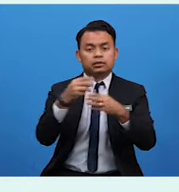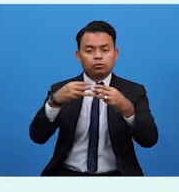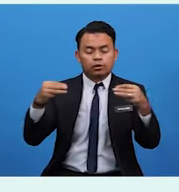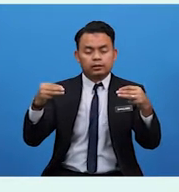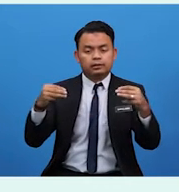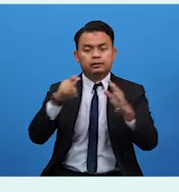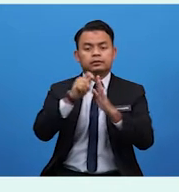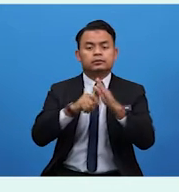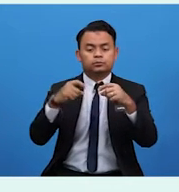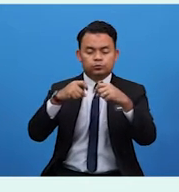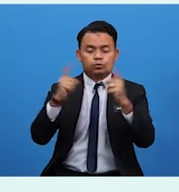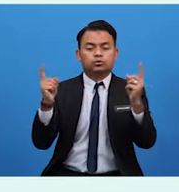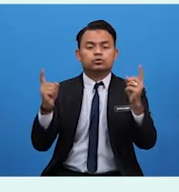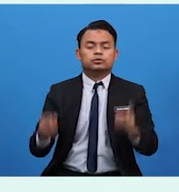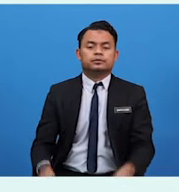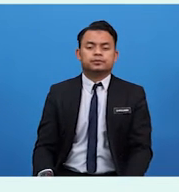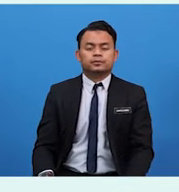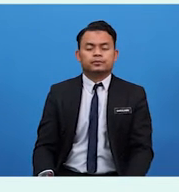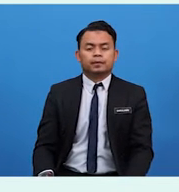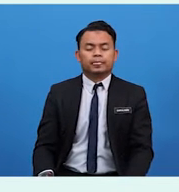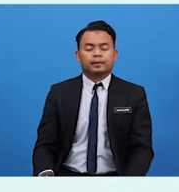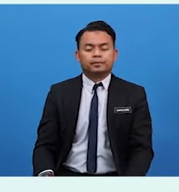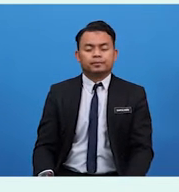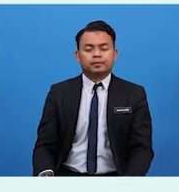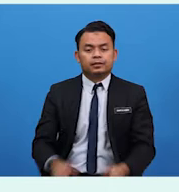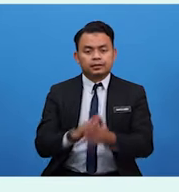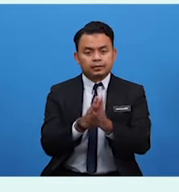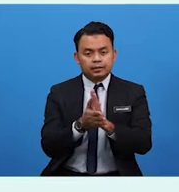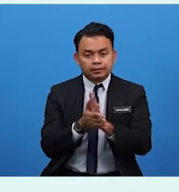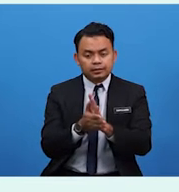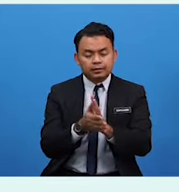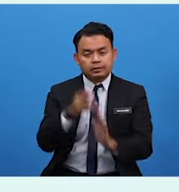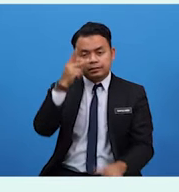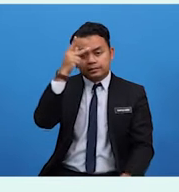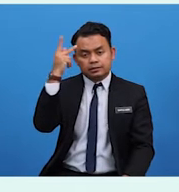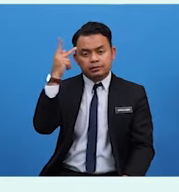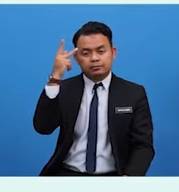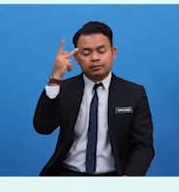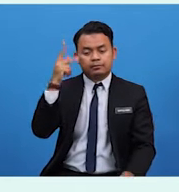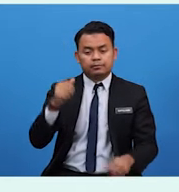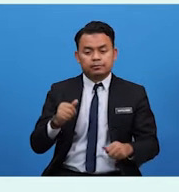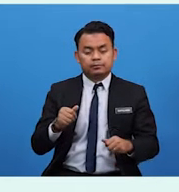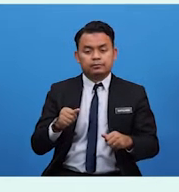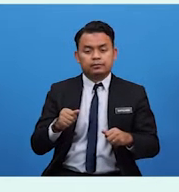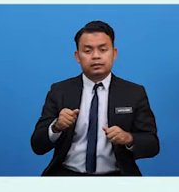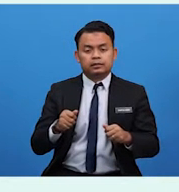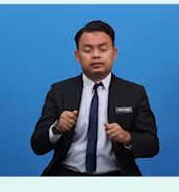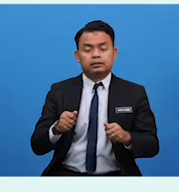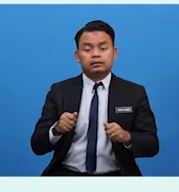berlaku apabila arus tidak dapat mengalir dan terputus serta menyebabkan mentol tidak